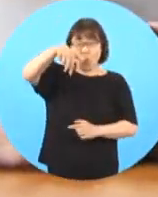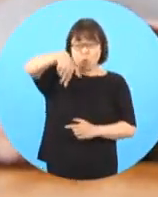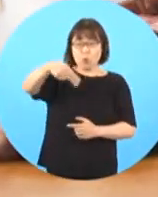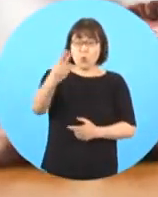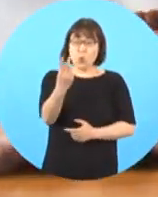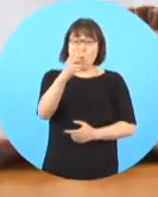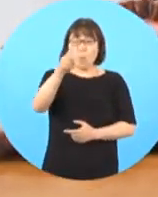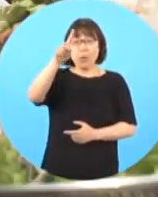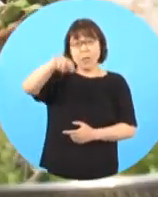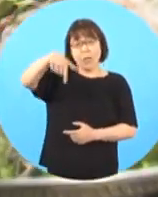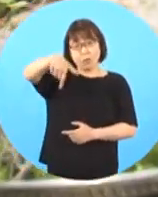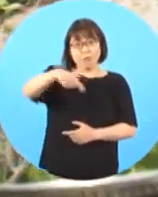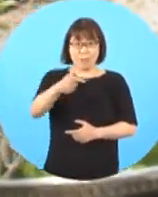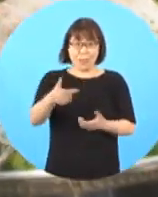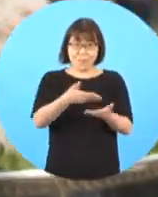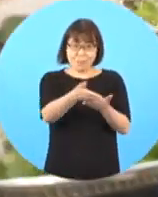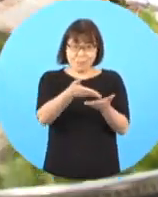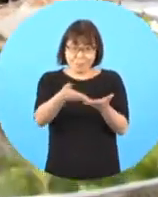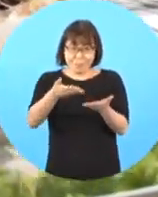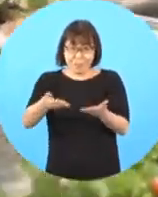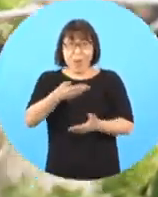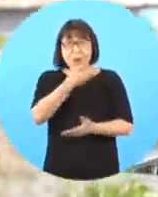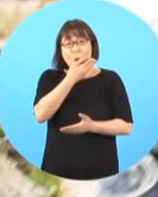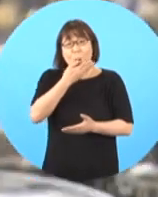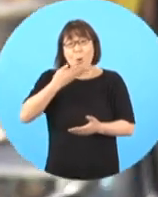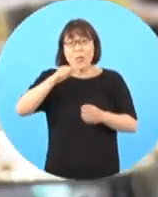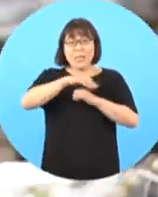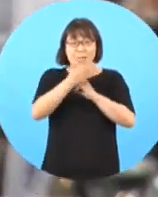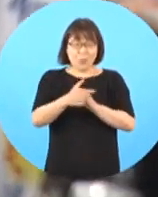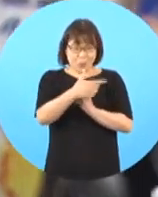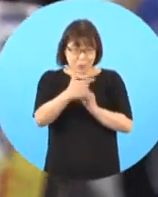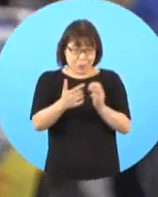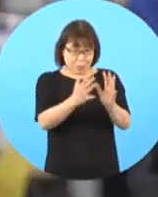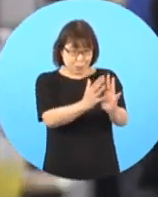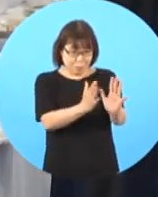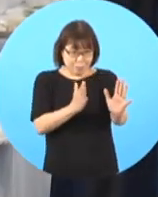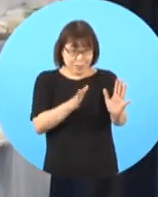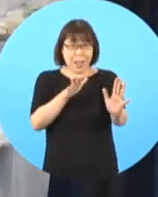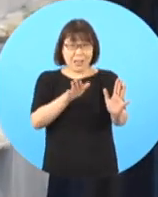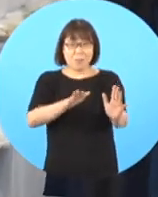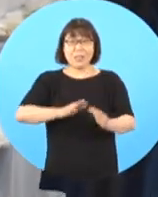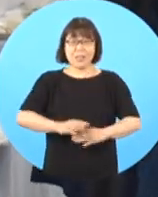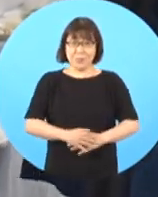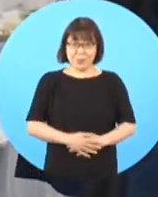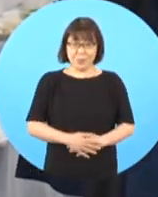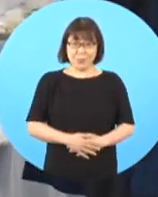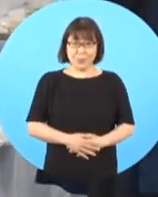振る舞われ、美味しい徳島の味覚に長い列ができました。